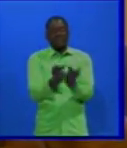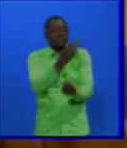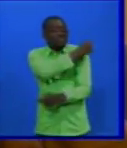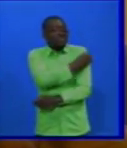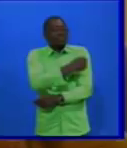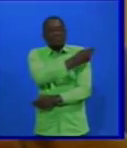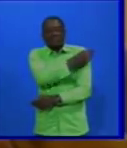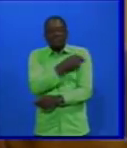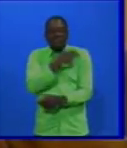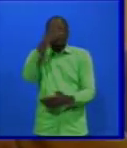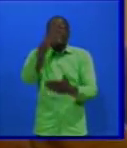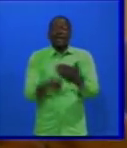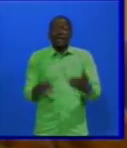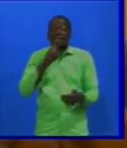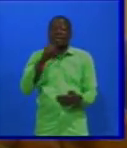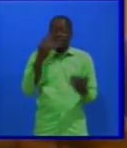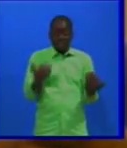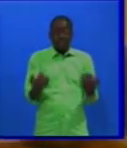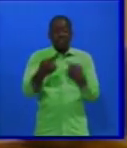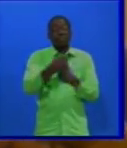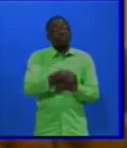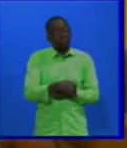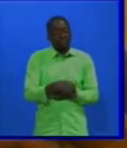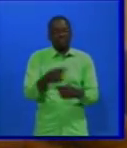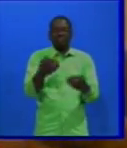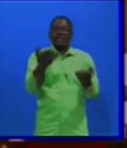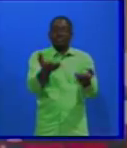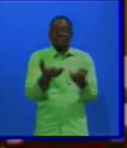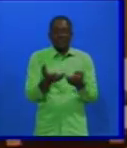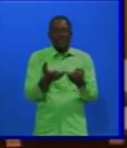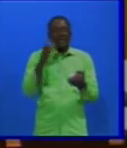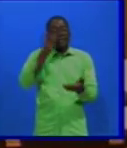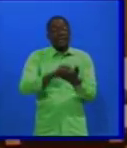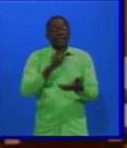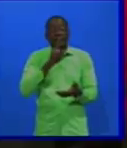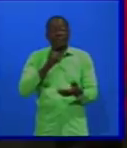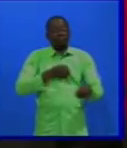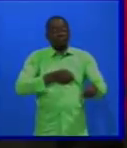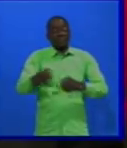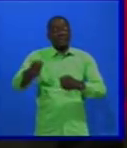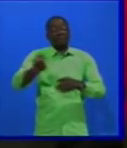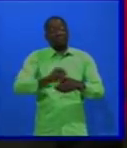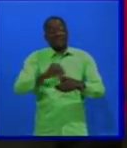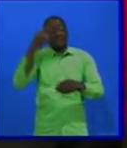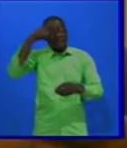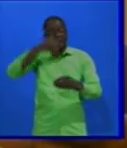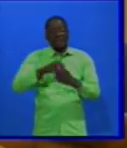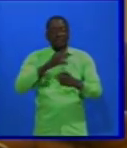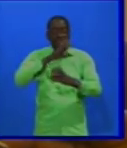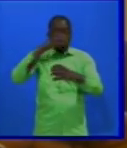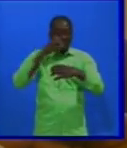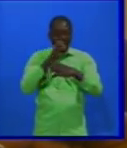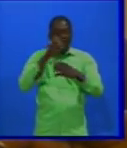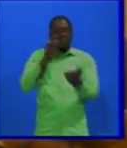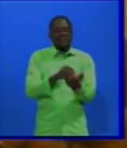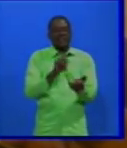Qu'est-ce qui est aujourd'hui les besoins? C'est ça que ce congrès qui va traiter des perspectives en matière d'imagerie médicale va nous revenir